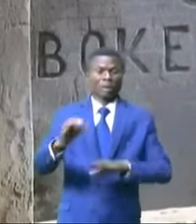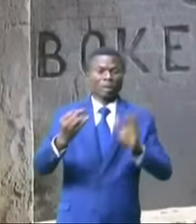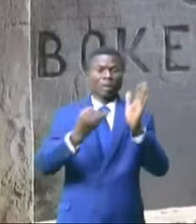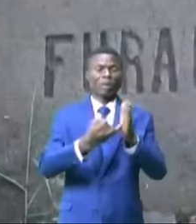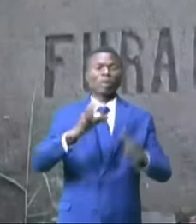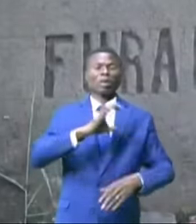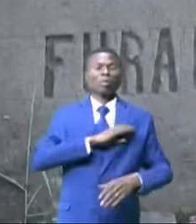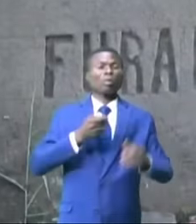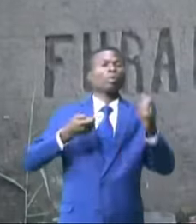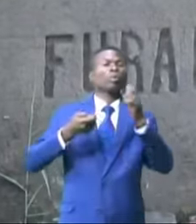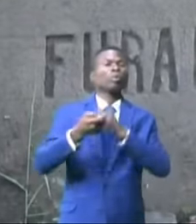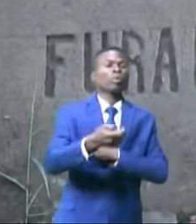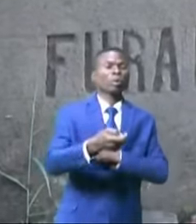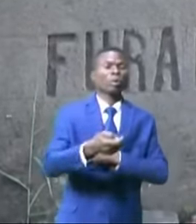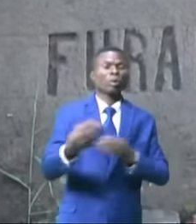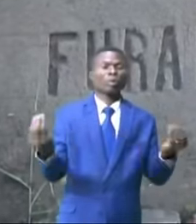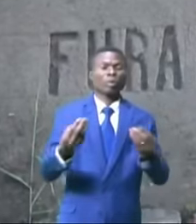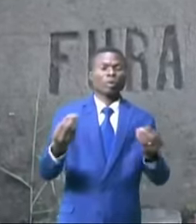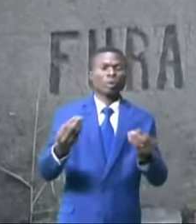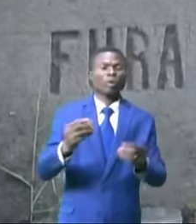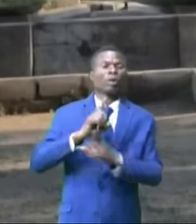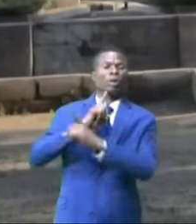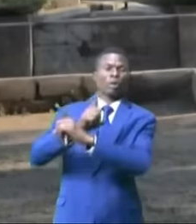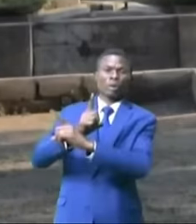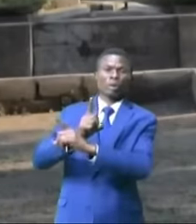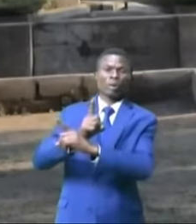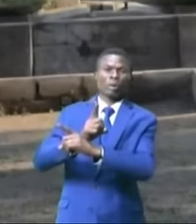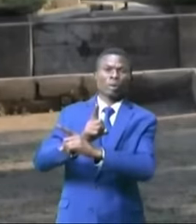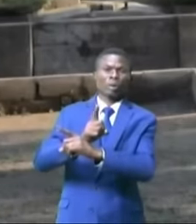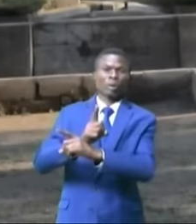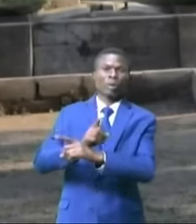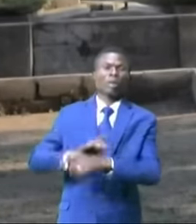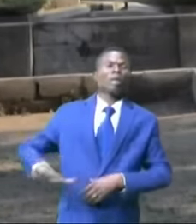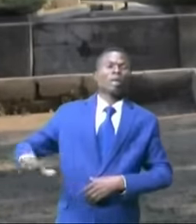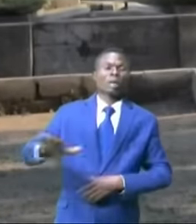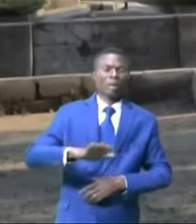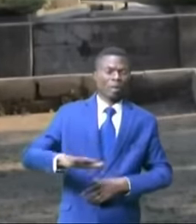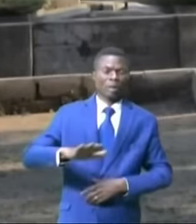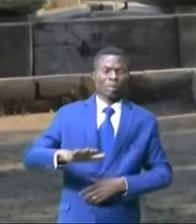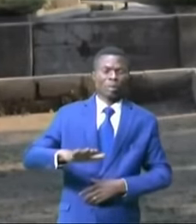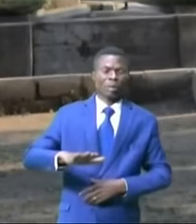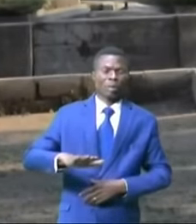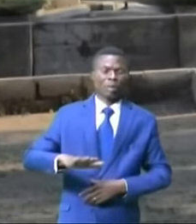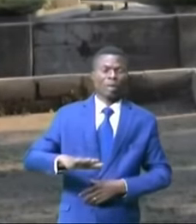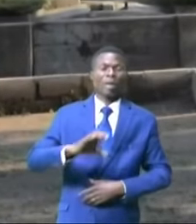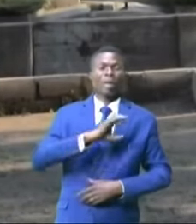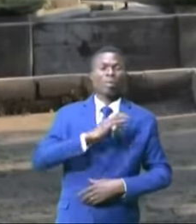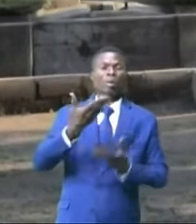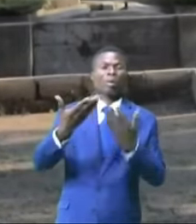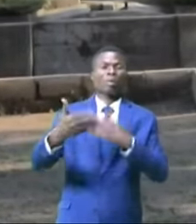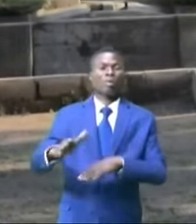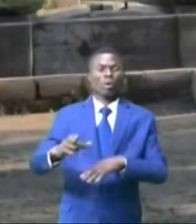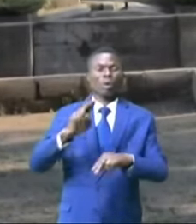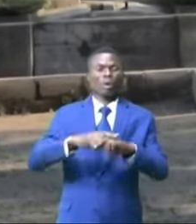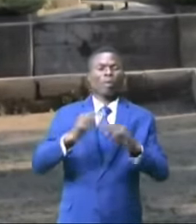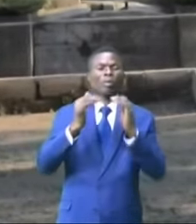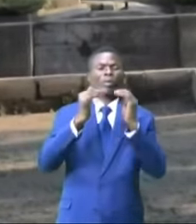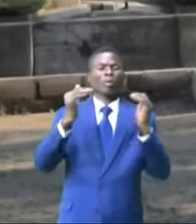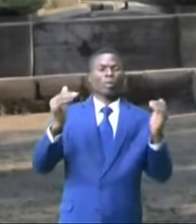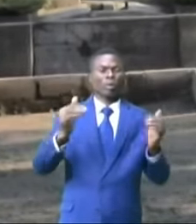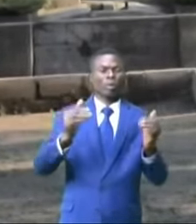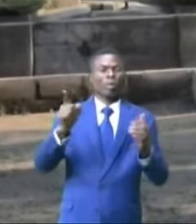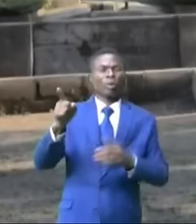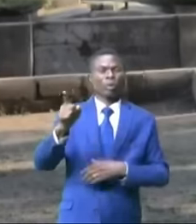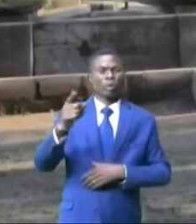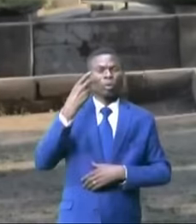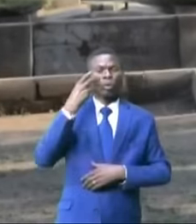policiers tués pour avoir défendu la mère patrie au prix de leur vie. Désormais, ils reposent en paix, mais ils n'ont pas pu